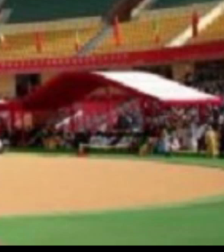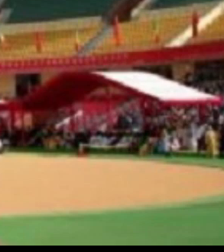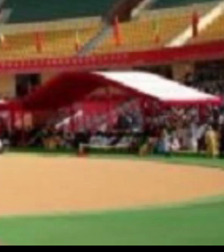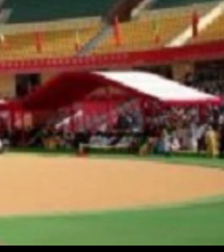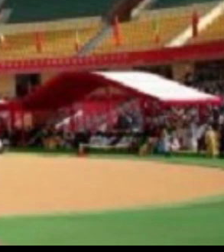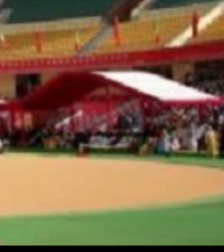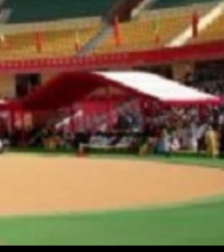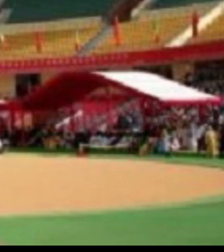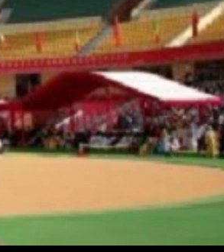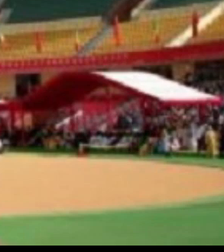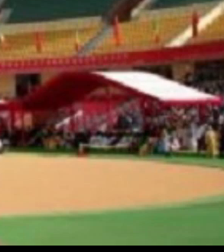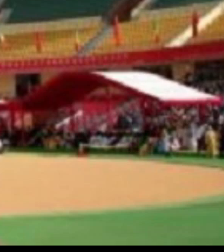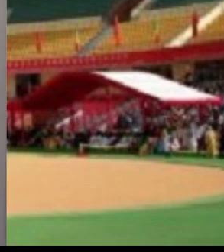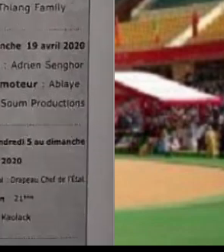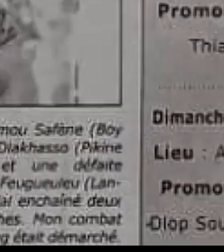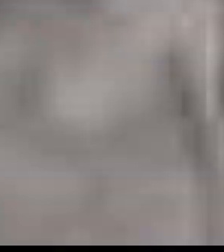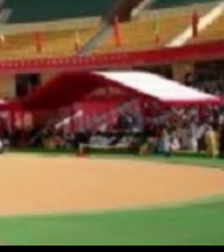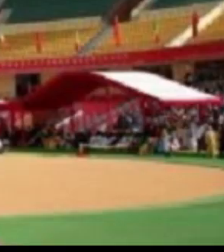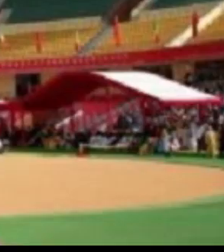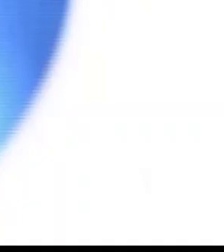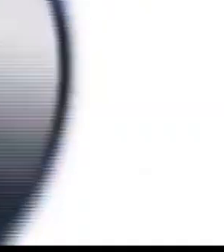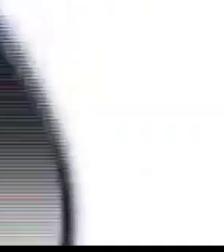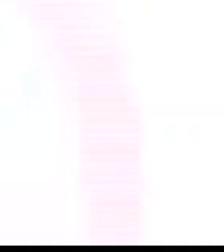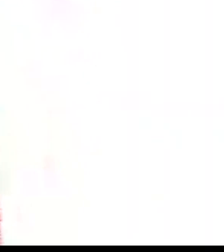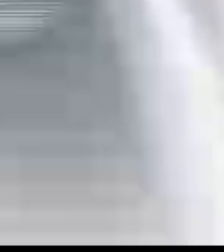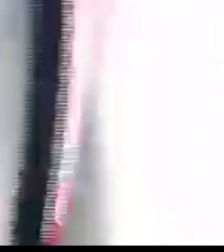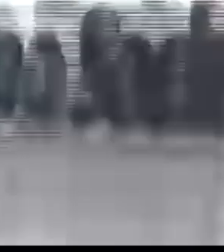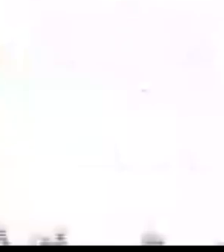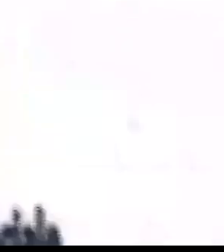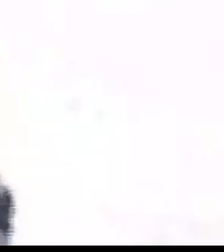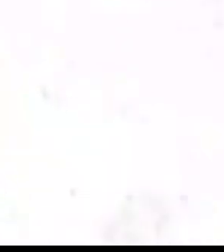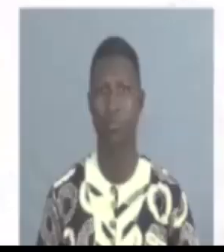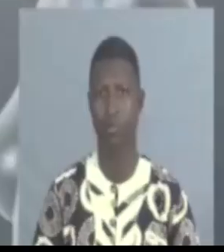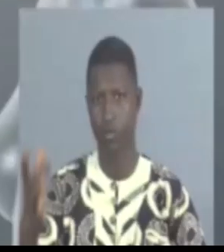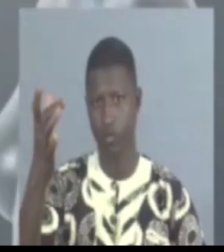nekkon li gëna fess ci tu yene ga bi ñu leen dox di dajé ba lek inshallah